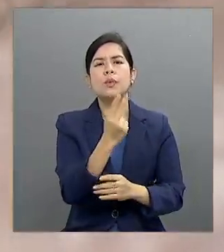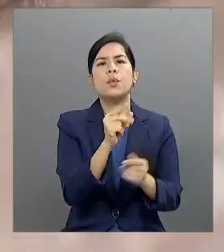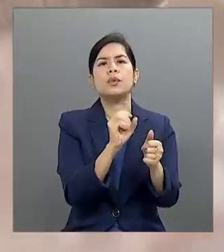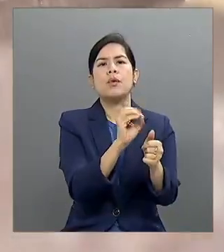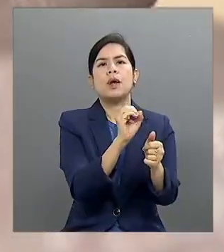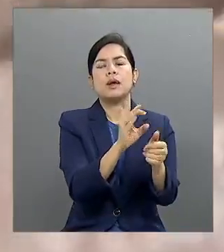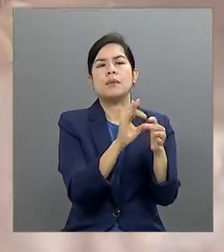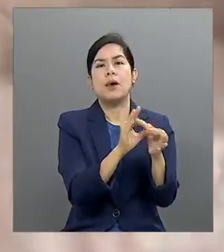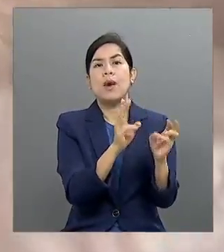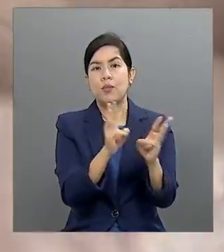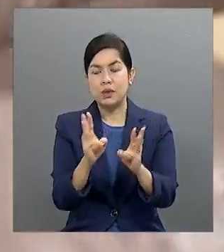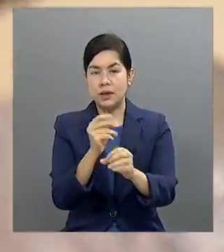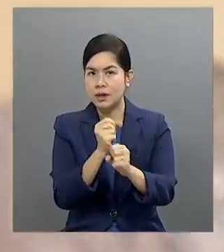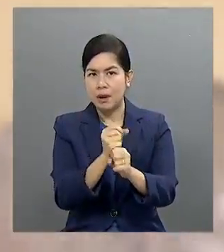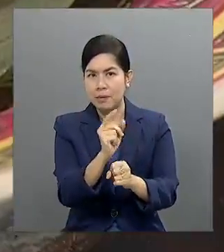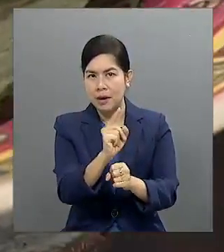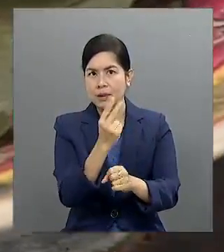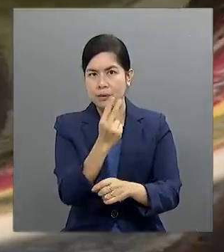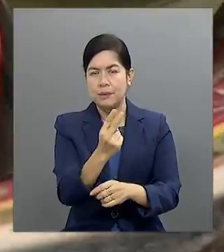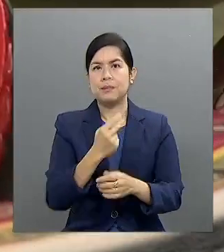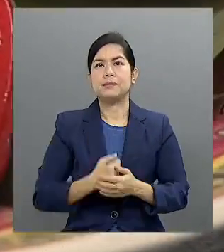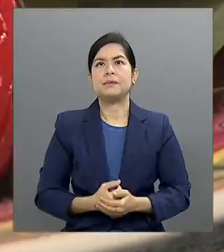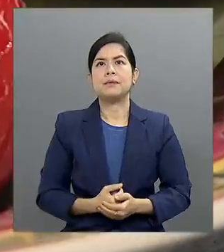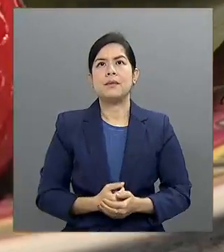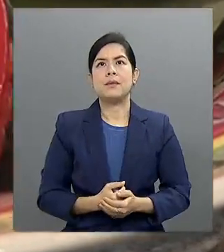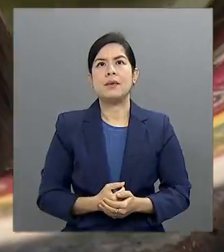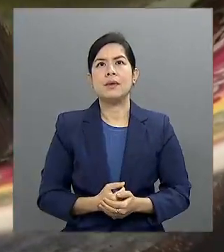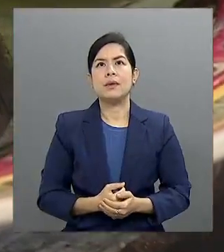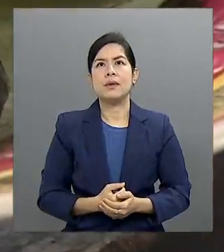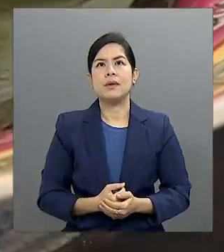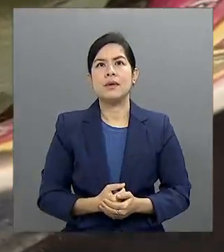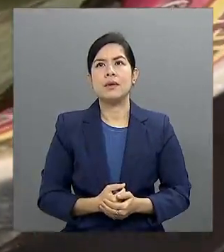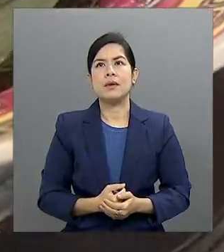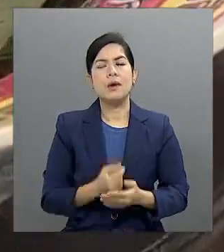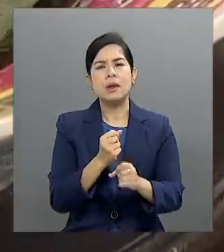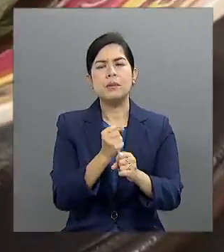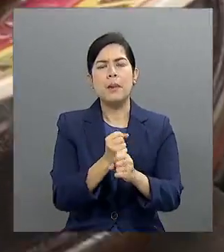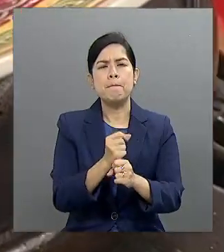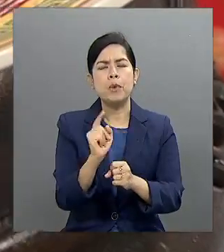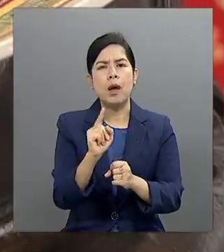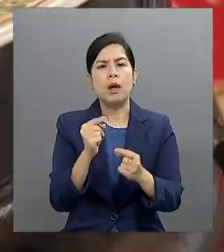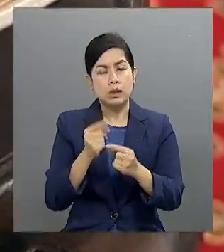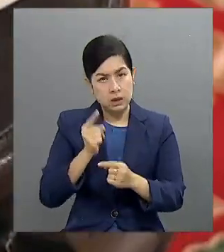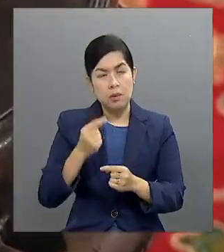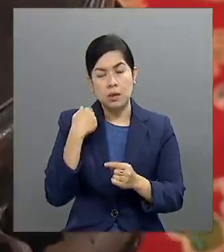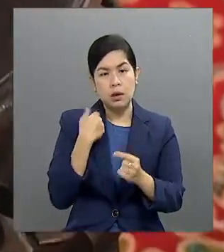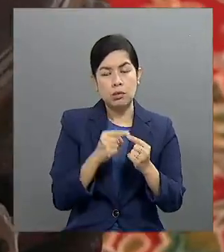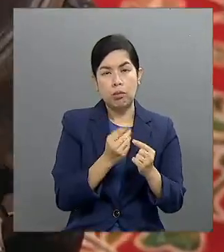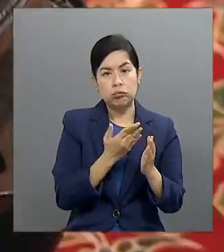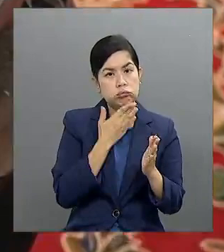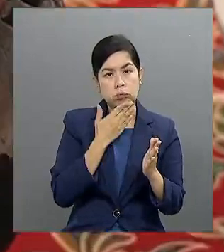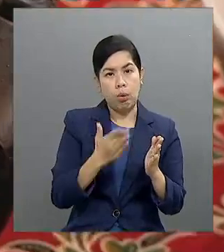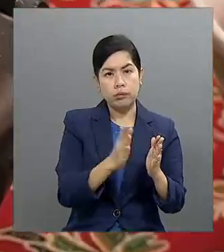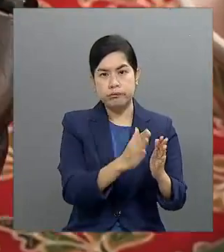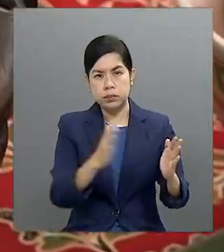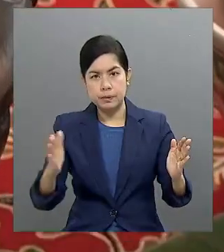แบบ อย่างเดียวเลย ค่ะ ทำเนี่ยมันเป็นยังไงฮะมันกินได้ทุกช่วงไหมหรือเป็นช่วงเทศกาลครับพี่อัน จริงๆมีทุกช่วงค่ะมีตลอดค่ะ เช่นงานอะไรบ้างคะงานมงคลว่